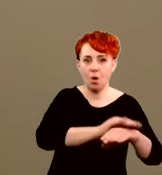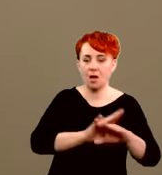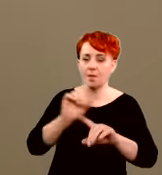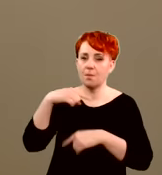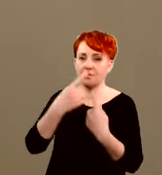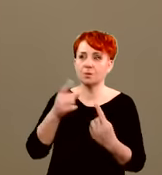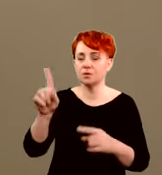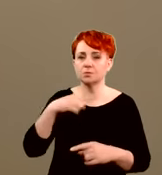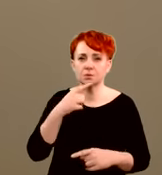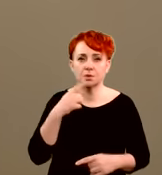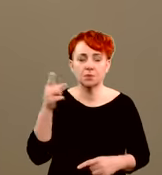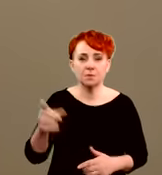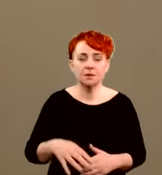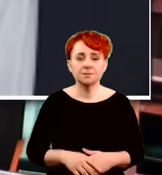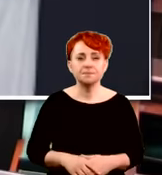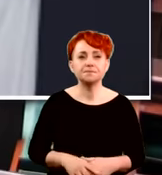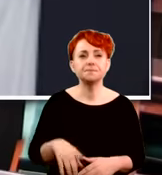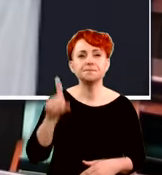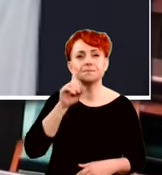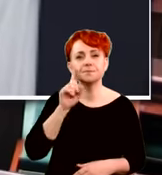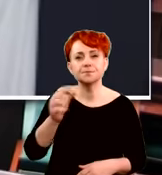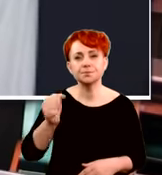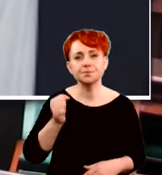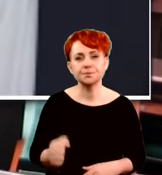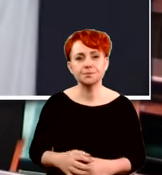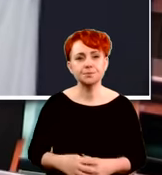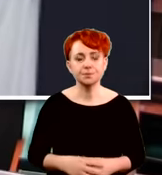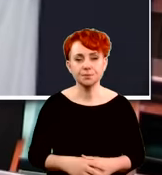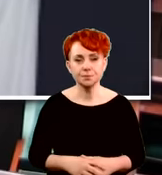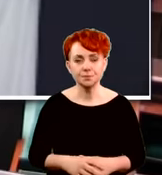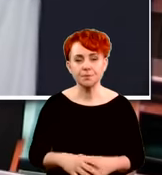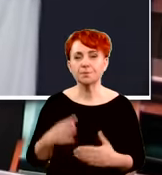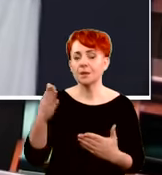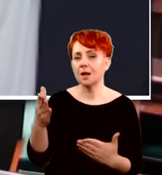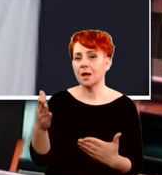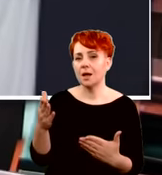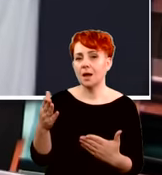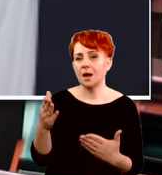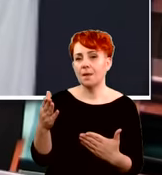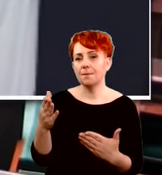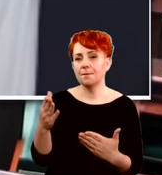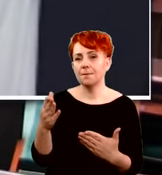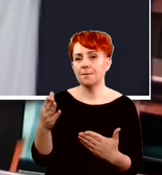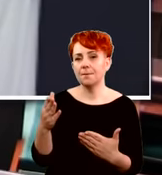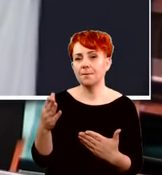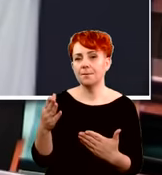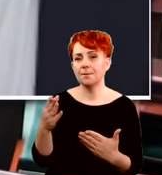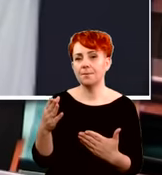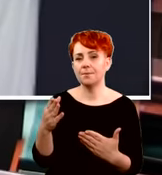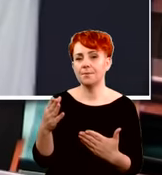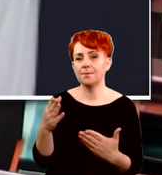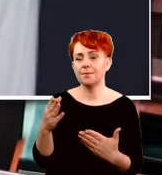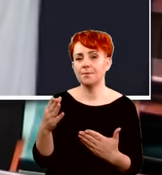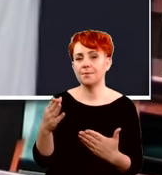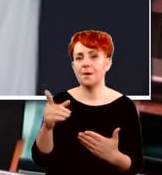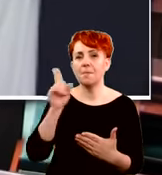kłam. Panie pośle, no dobrze, ale bez względu na to, że pan jakąś szczególną teraz